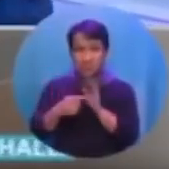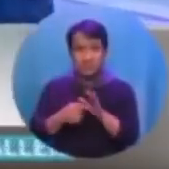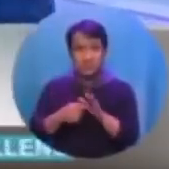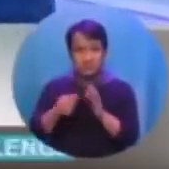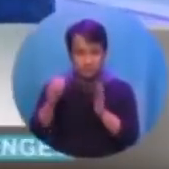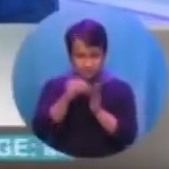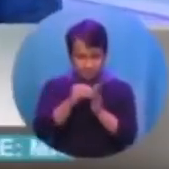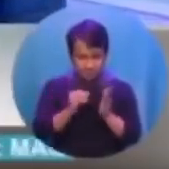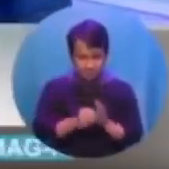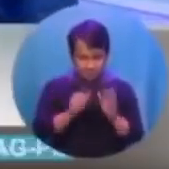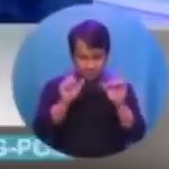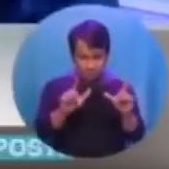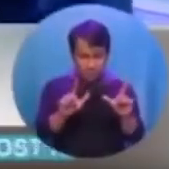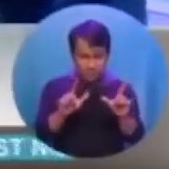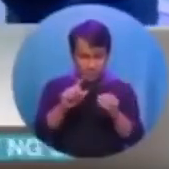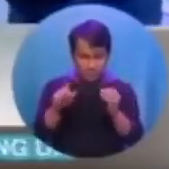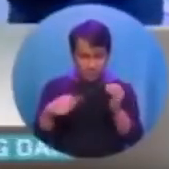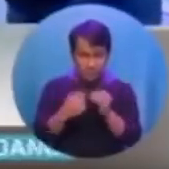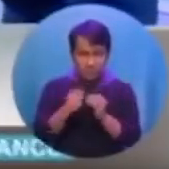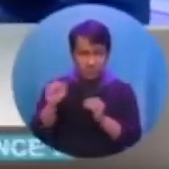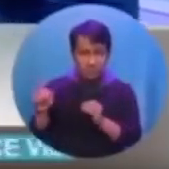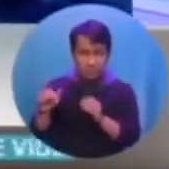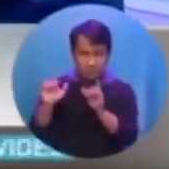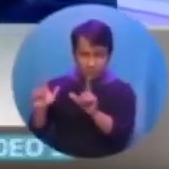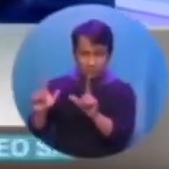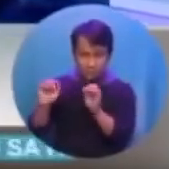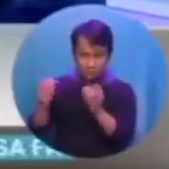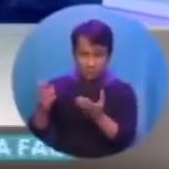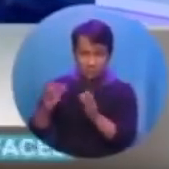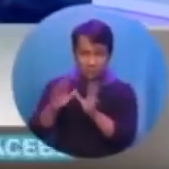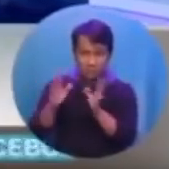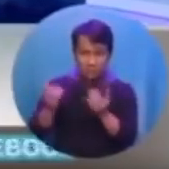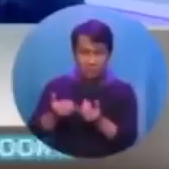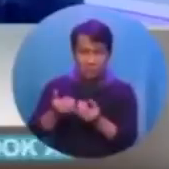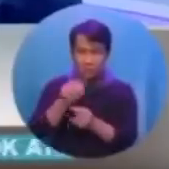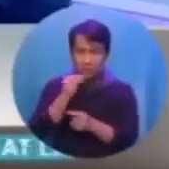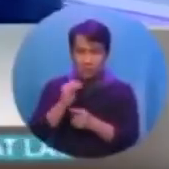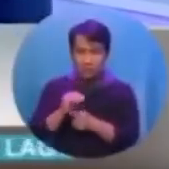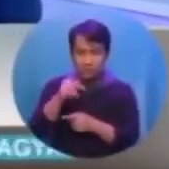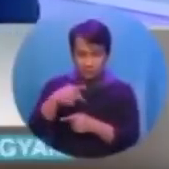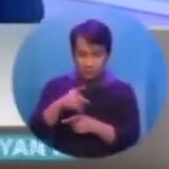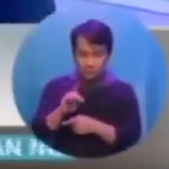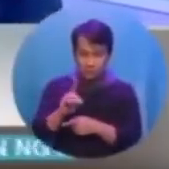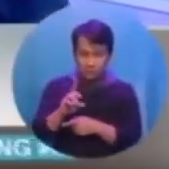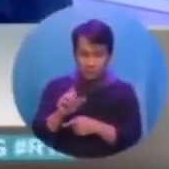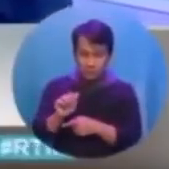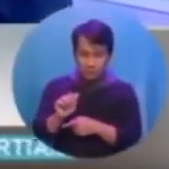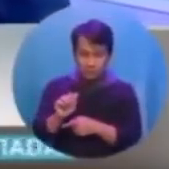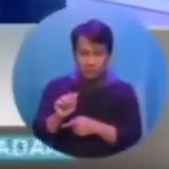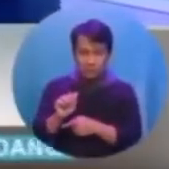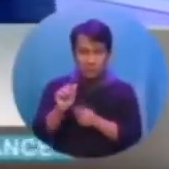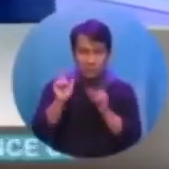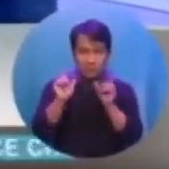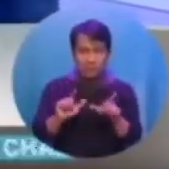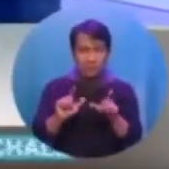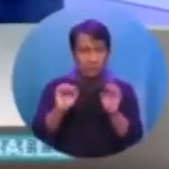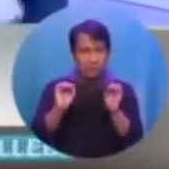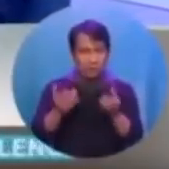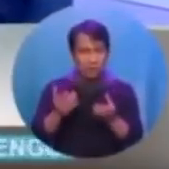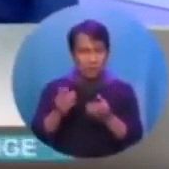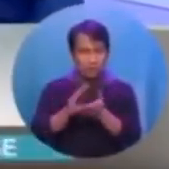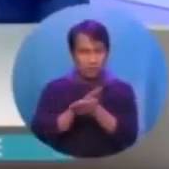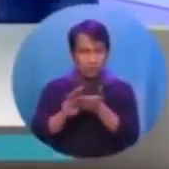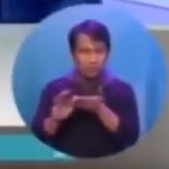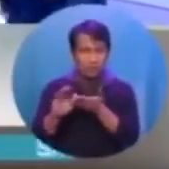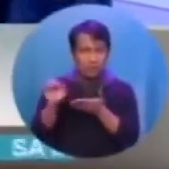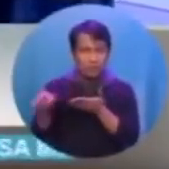Wala po siya sa watchlist ng barangay. At wala rin po siya sa watchlist ng ating PNP, Order of Battle, kung tawagin ng PDEA, doon sa mga drugs watchlist. Wala po siya. So, malinis po